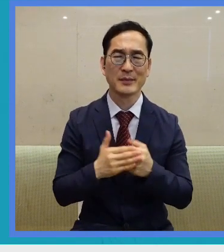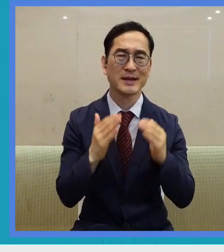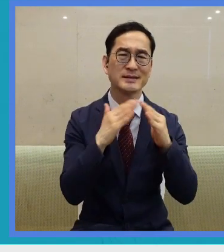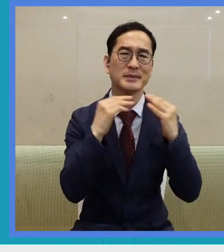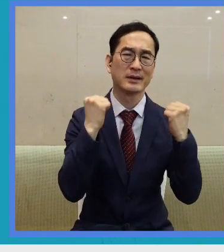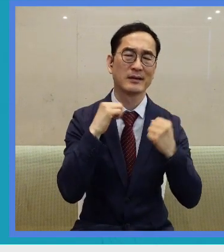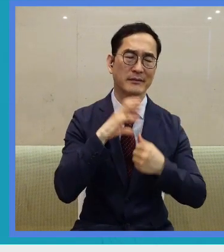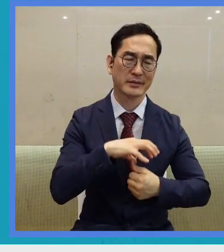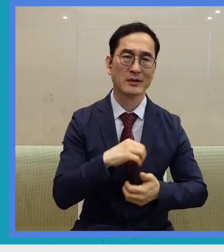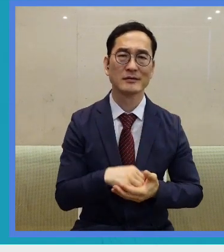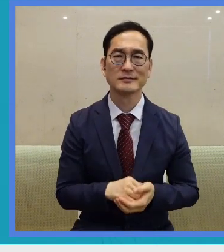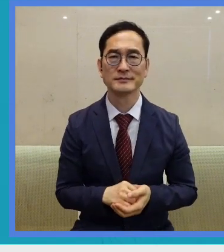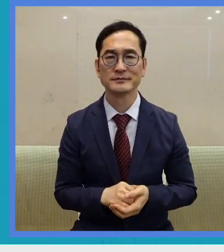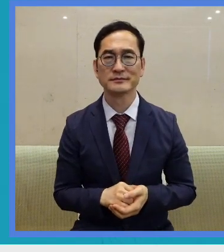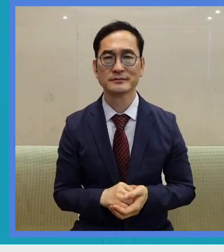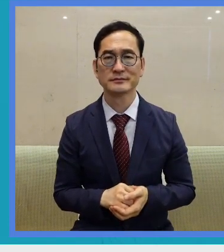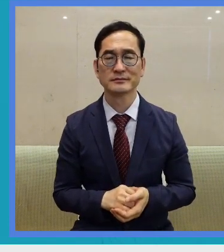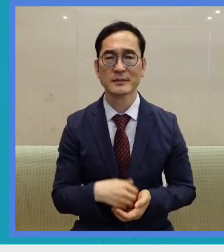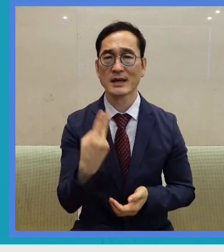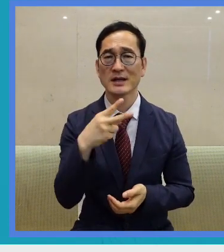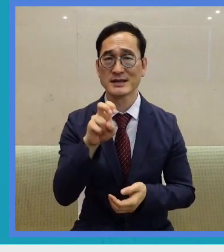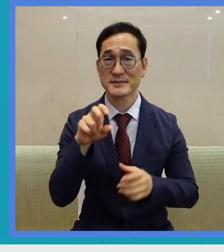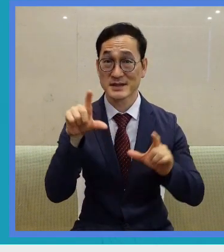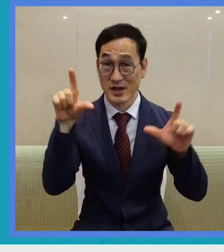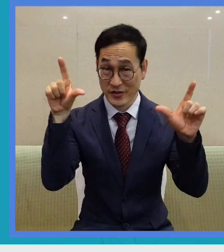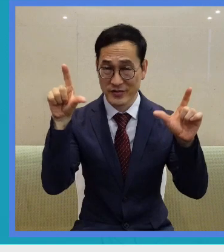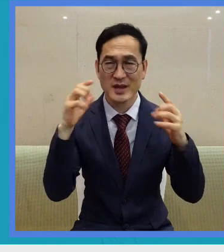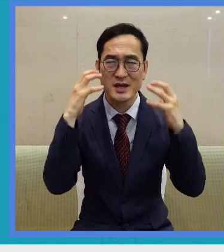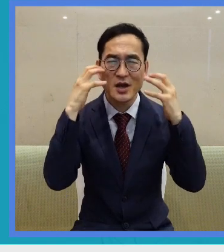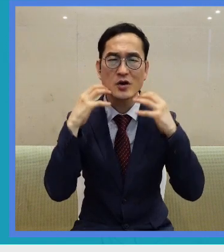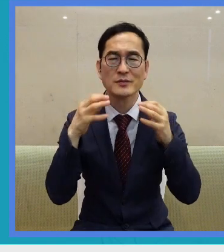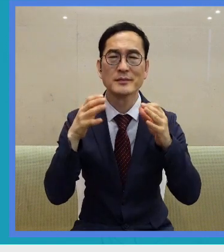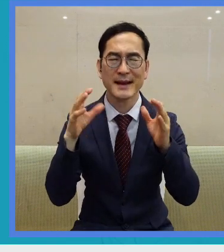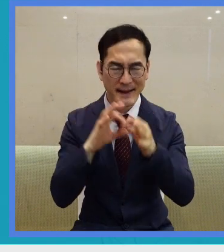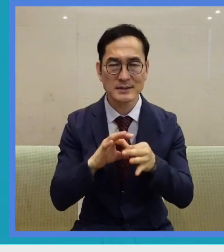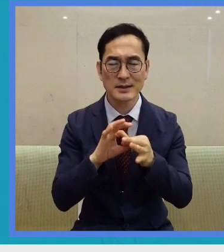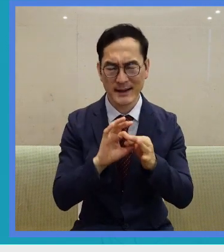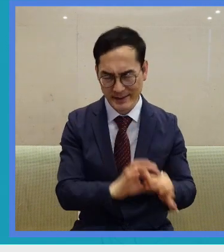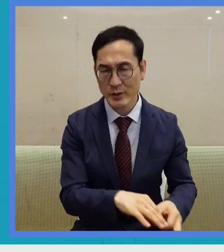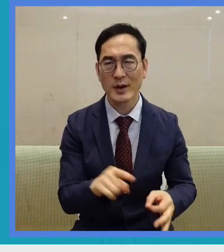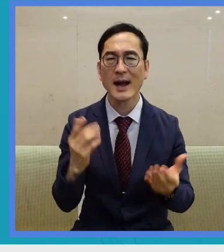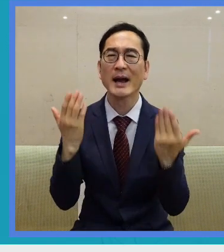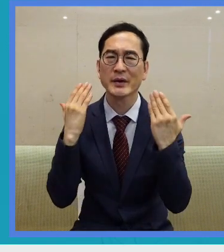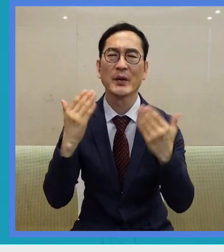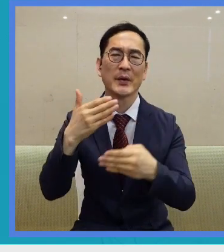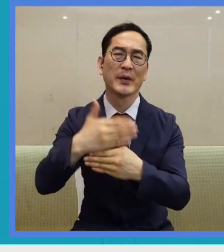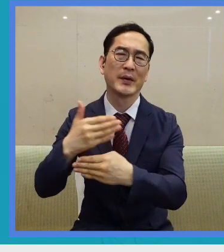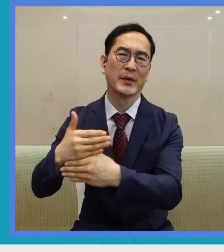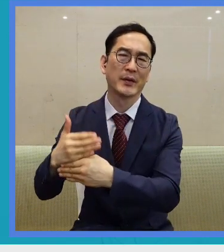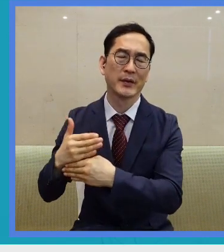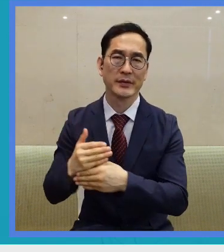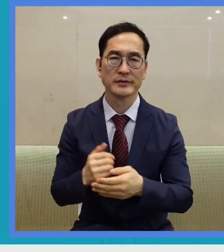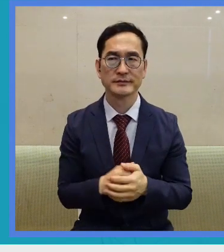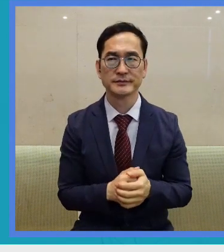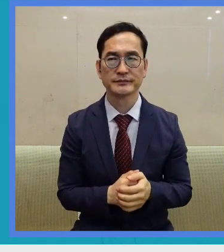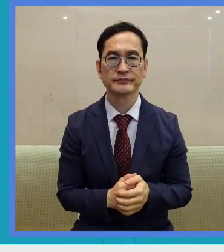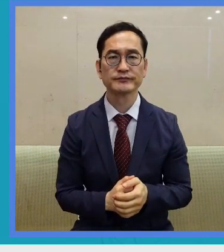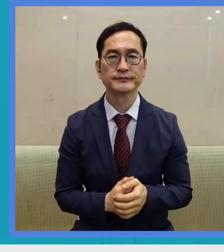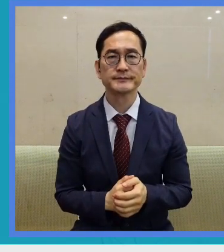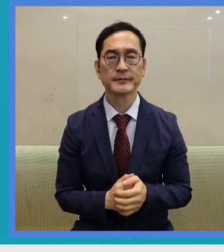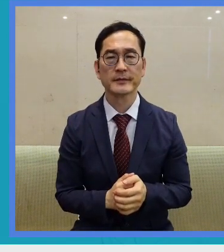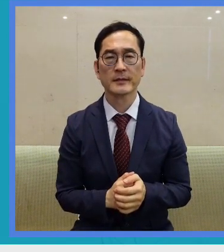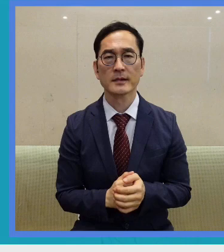머물러서 이게 이제 2020년 여름까지 계속해서 학업을 중단하는 그런 사태를 보고를 했습니다. 이런